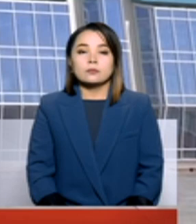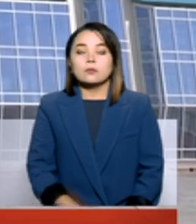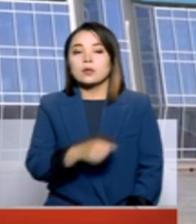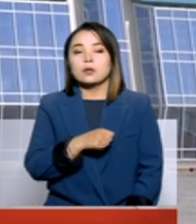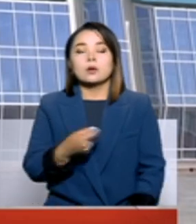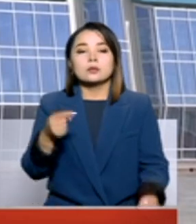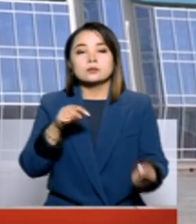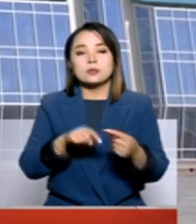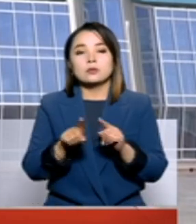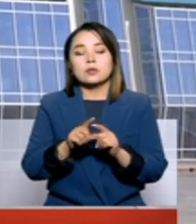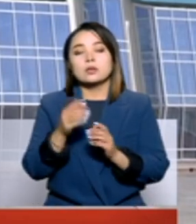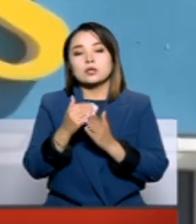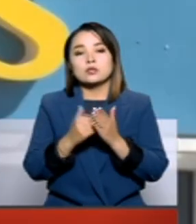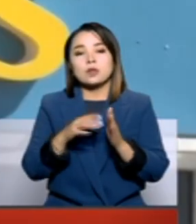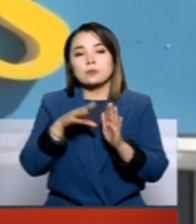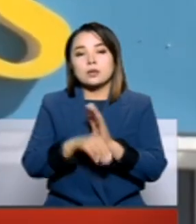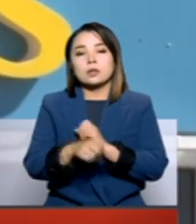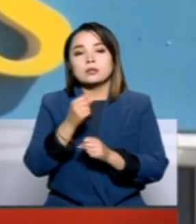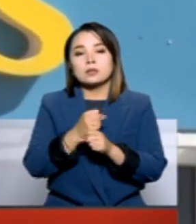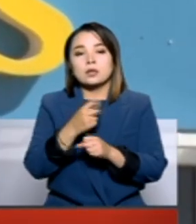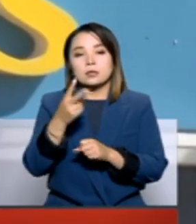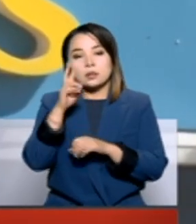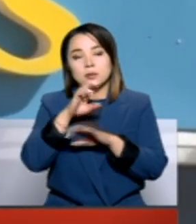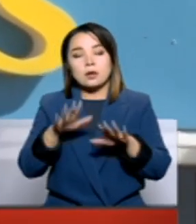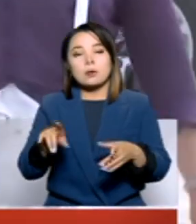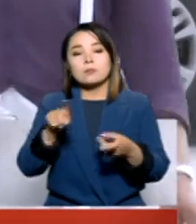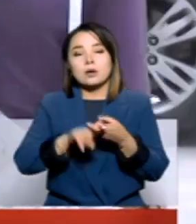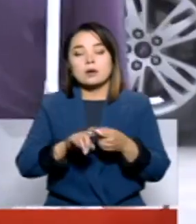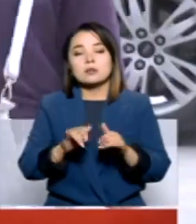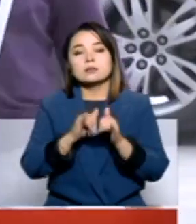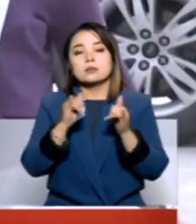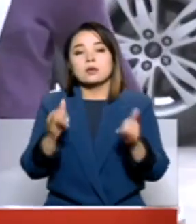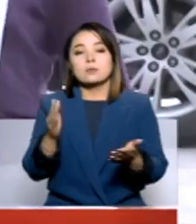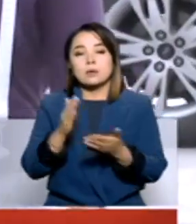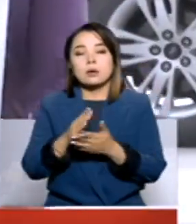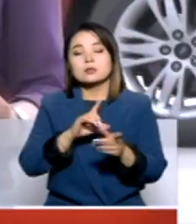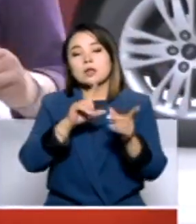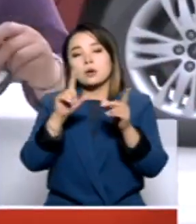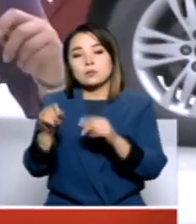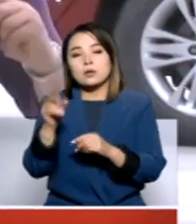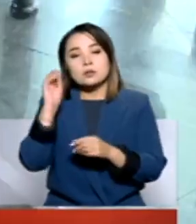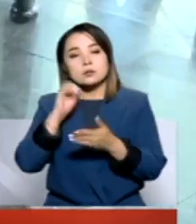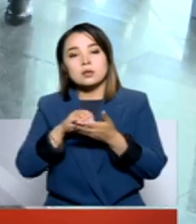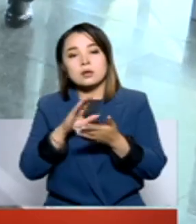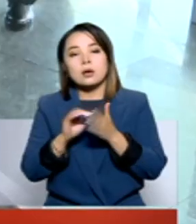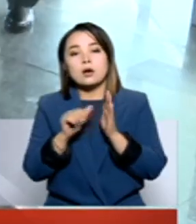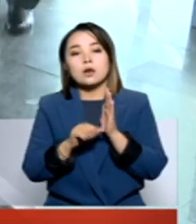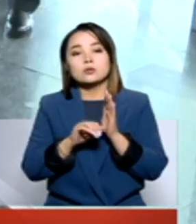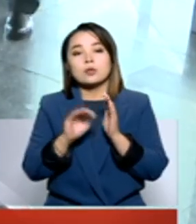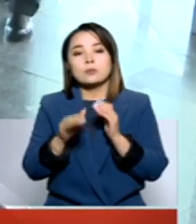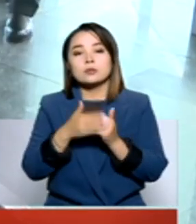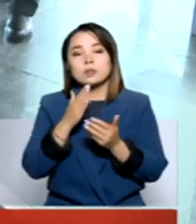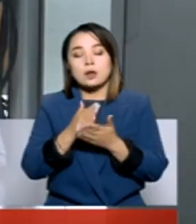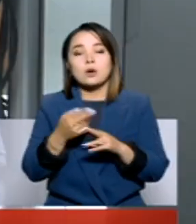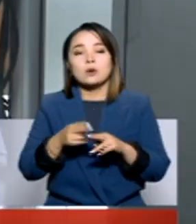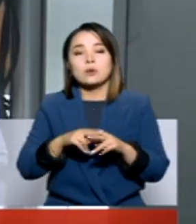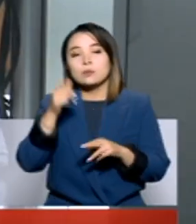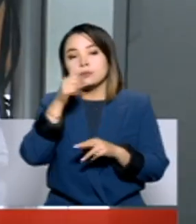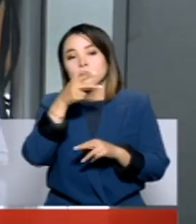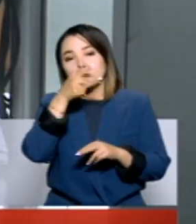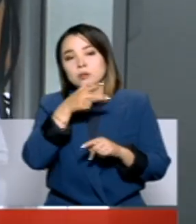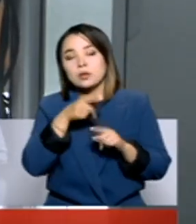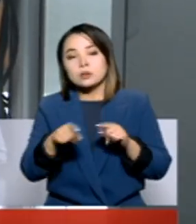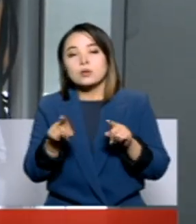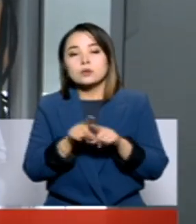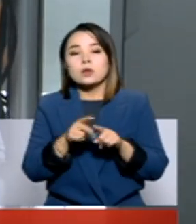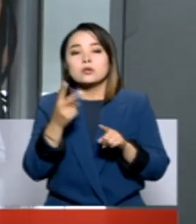Өзара визасыз режим енгізілгелі екі елдің байланысы бұрынғыдан да бекей түсті. Сапарлаушылардың саны былтыр 600 мыңнан, ал биылғы 3 айдың